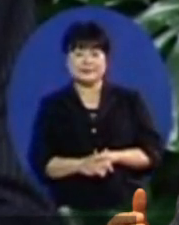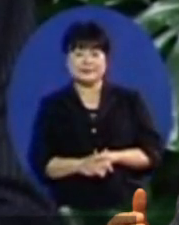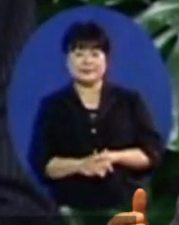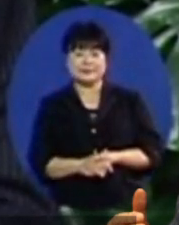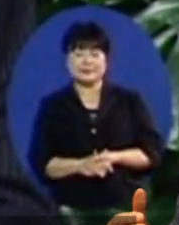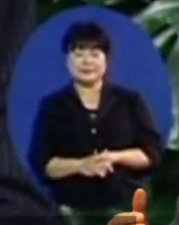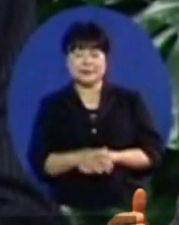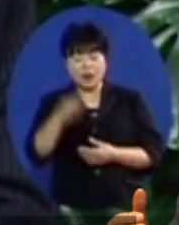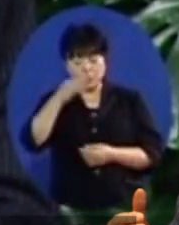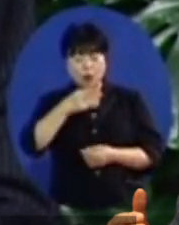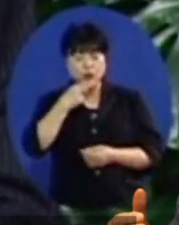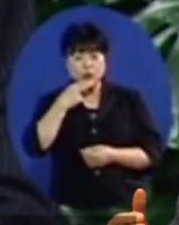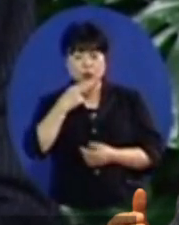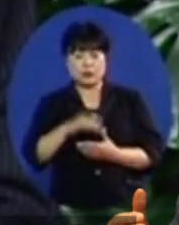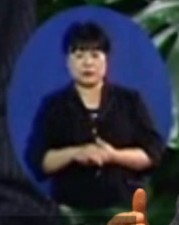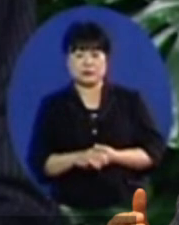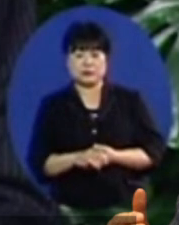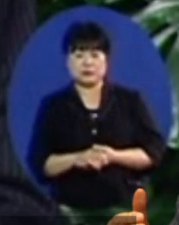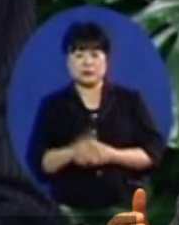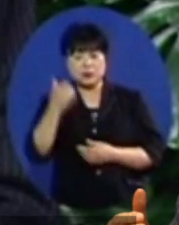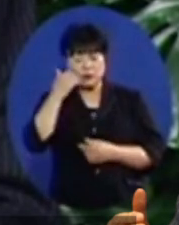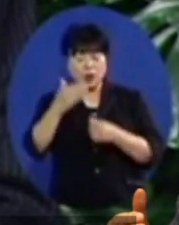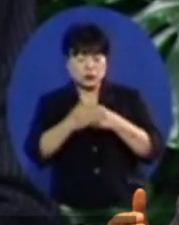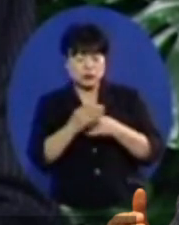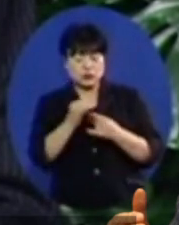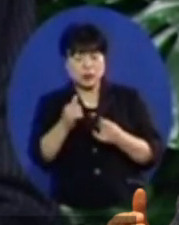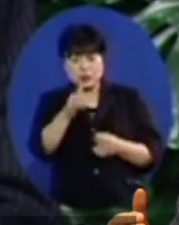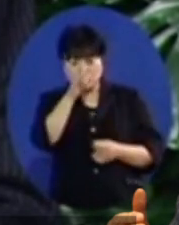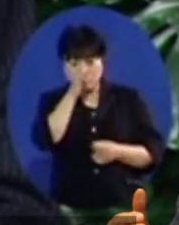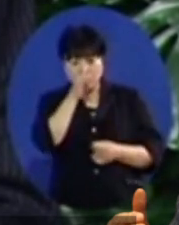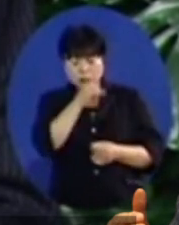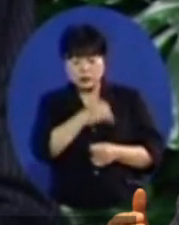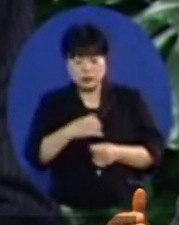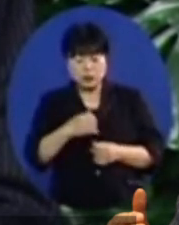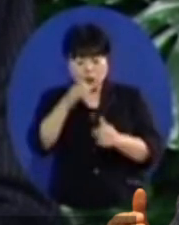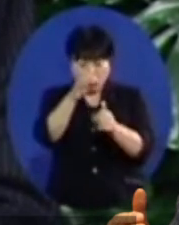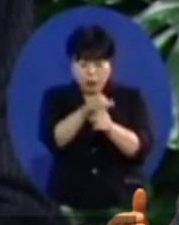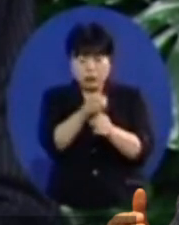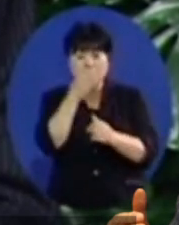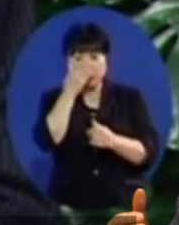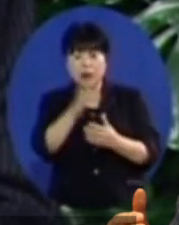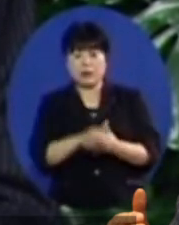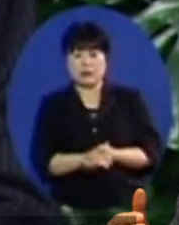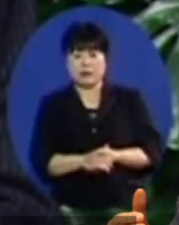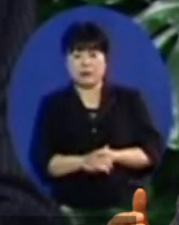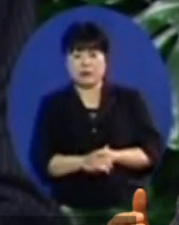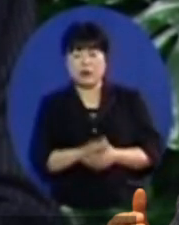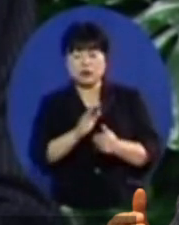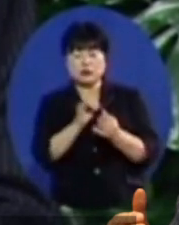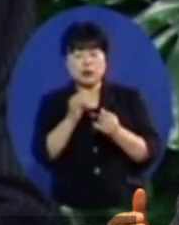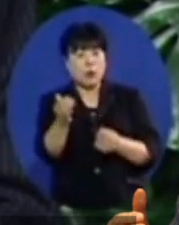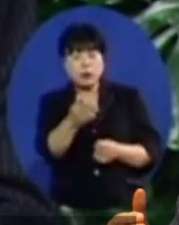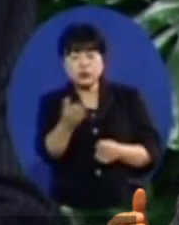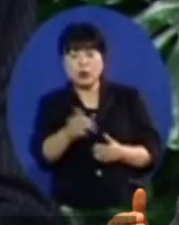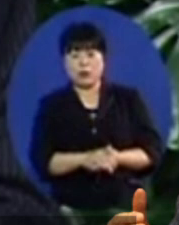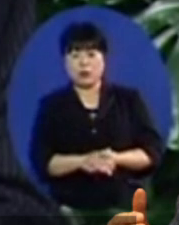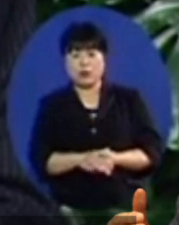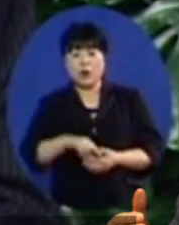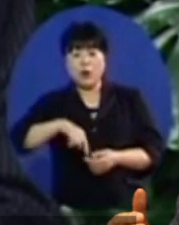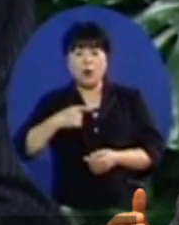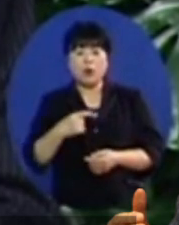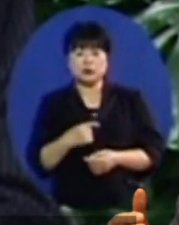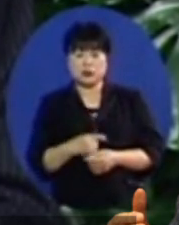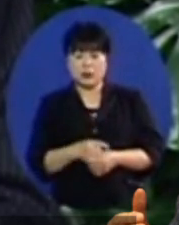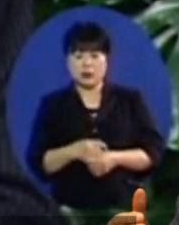아무 효과가 없습니다. 왜냐하면 누가 도와주는 사람이 있어야 염려를 맡길 수 있지, 아무도 도와주는 사람이 없는데 내 혼자